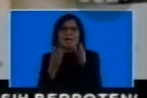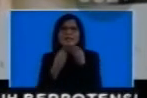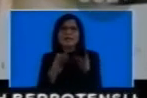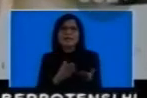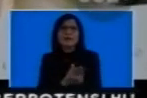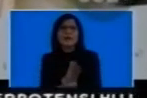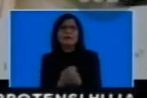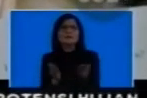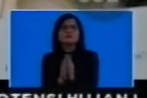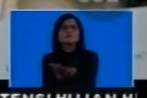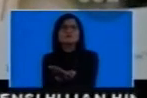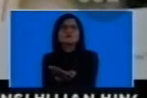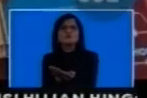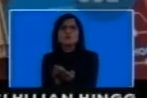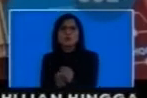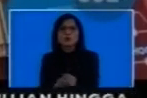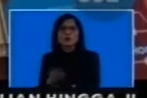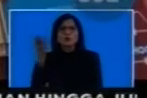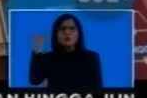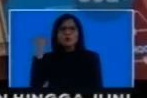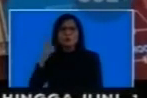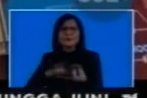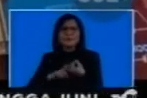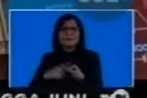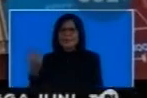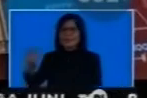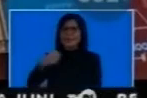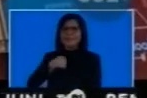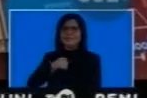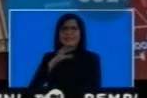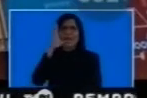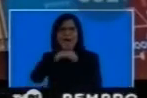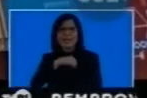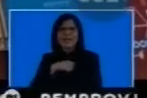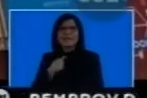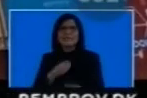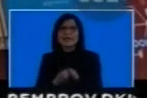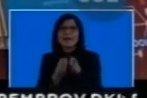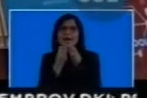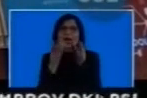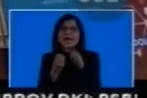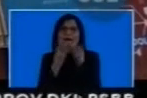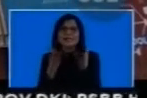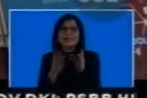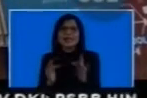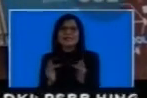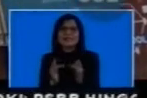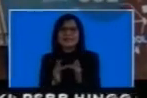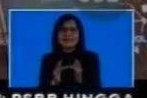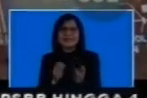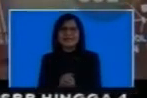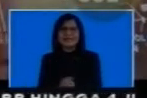mengajarkan siswa-siswa bermain coding, padahal saya guru bahasa Inggris, atau mengajak mereka keliling dunia dengan Google Earth.